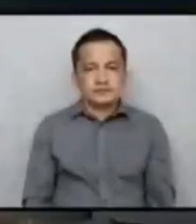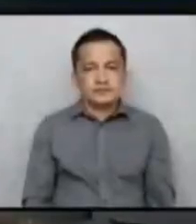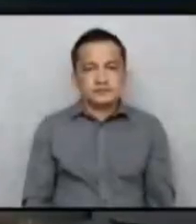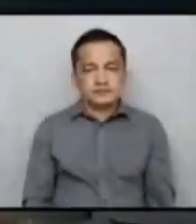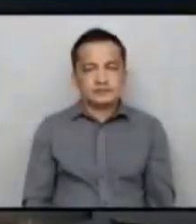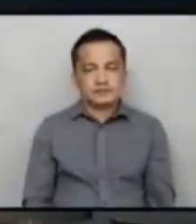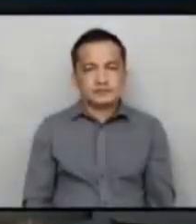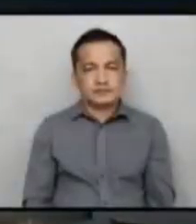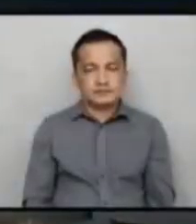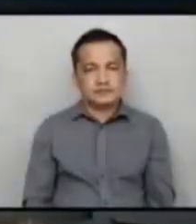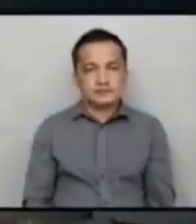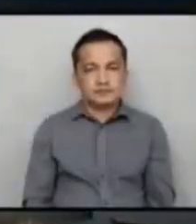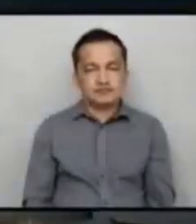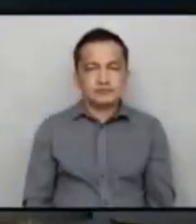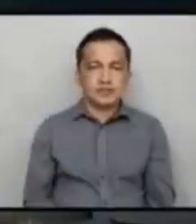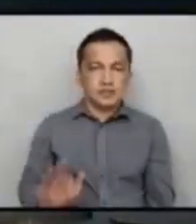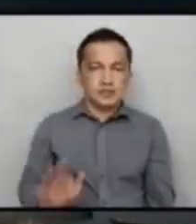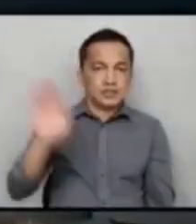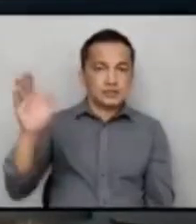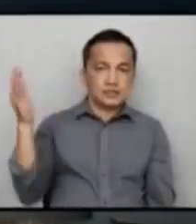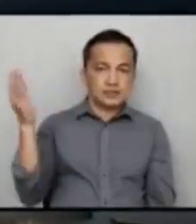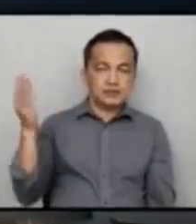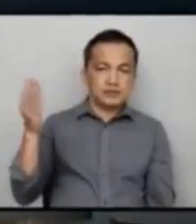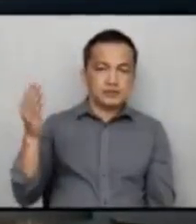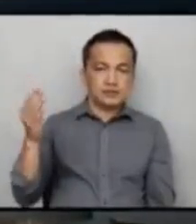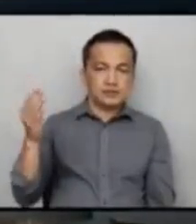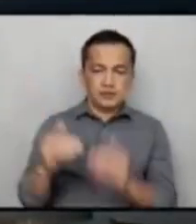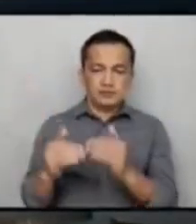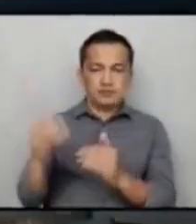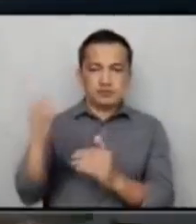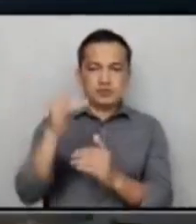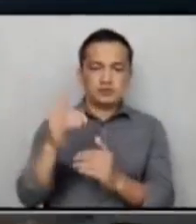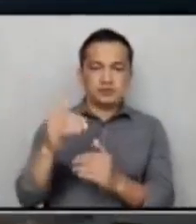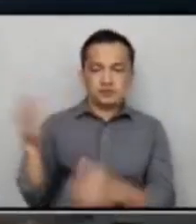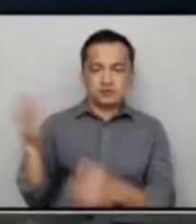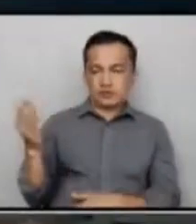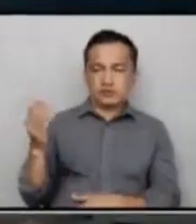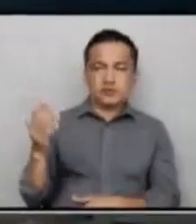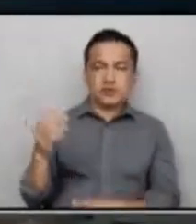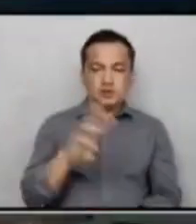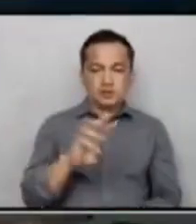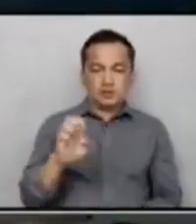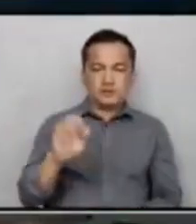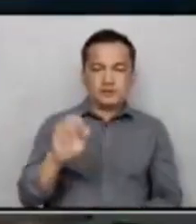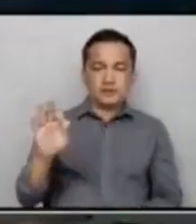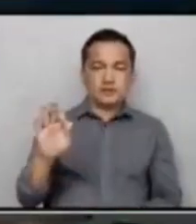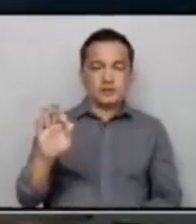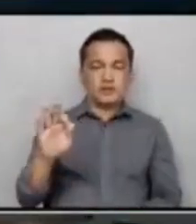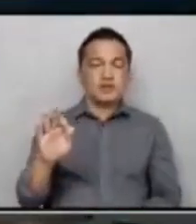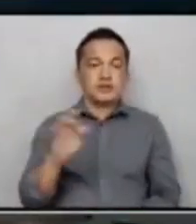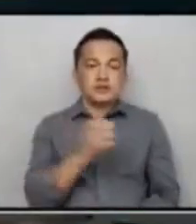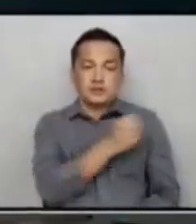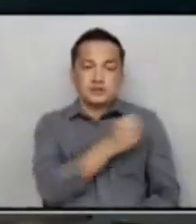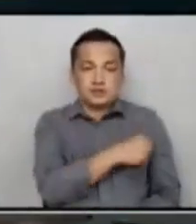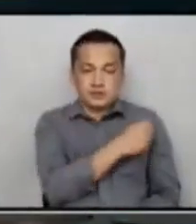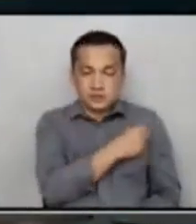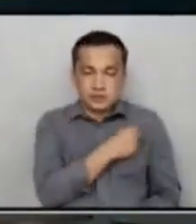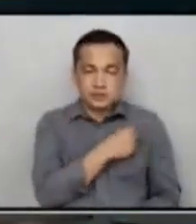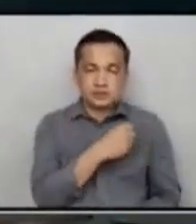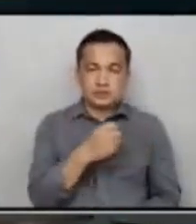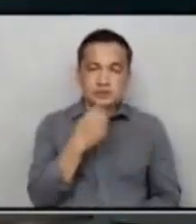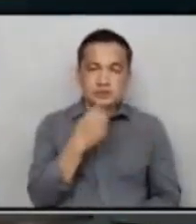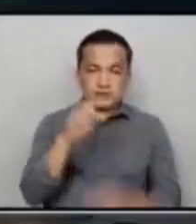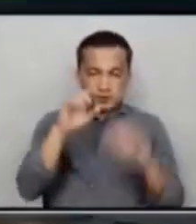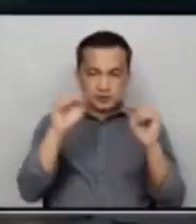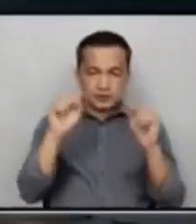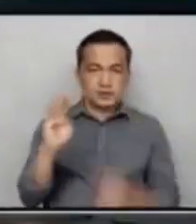kanyang naging talumpati sa high-level dialogue sa World Economic Forum sa Davos, Switzerland, tiniyak ni Pangulong Ferdinand R. Marcos